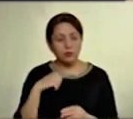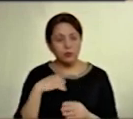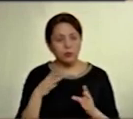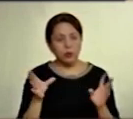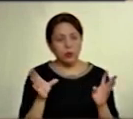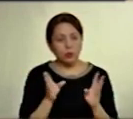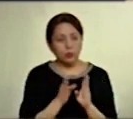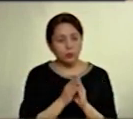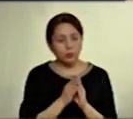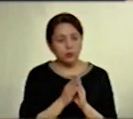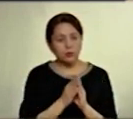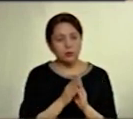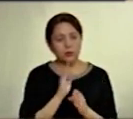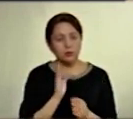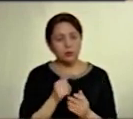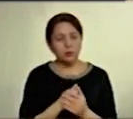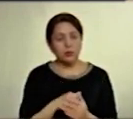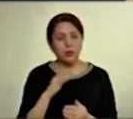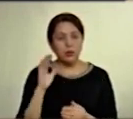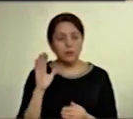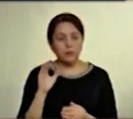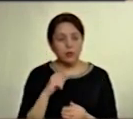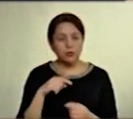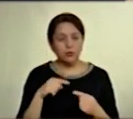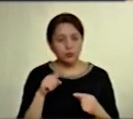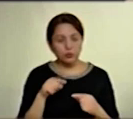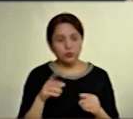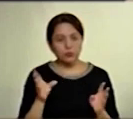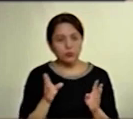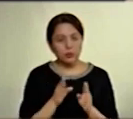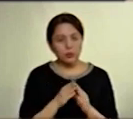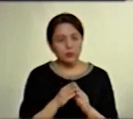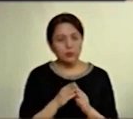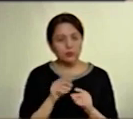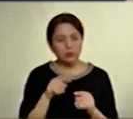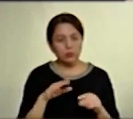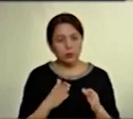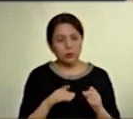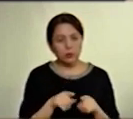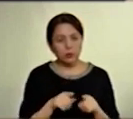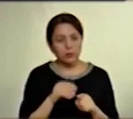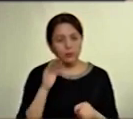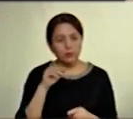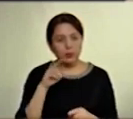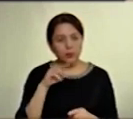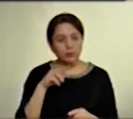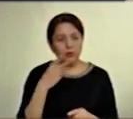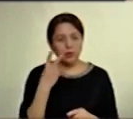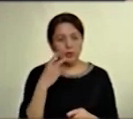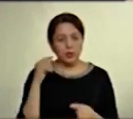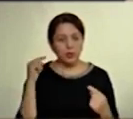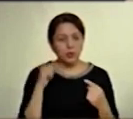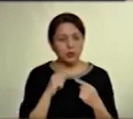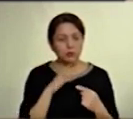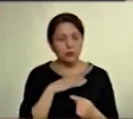olishga muvaffaq bo'ladi. Lekin shu bilan birga, shunday holatda ham Filip II'ga qarshi